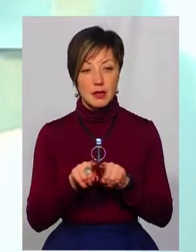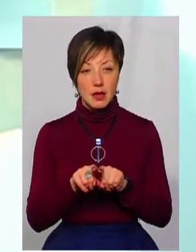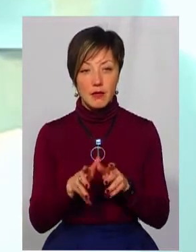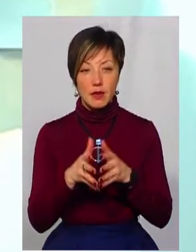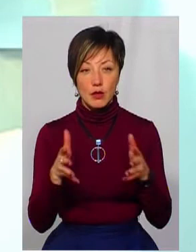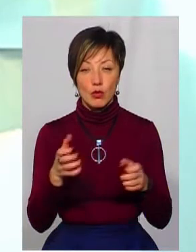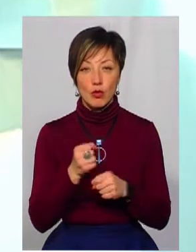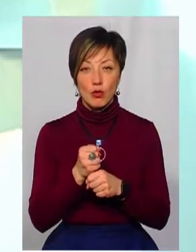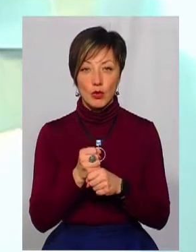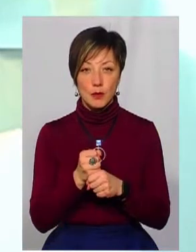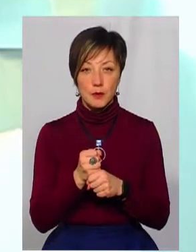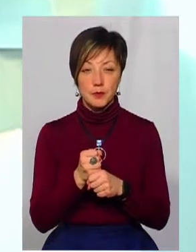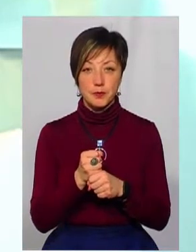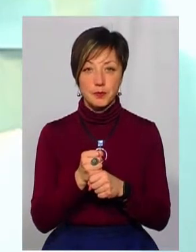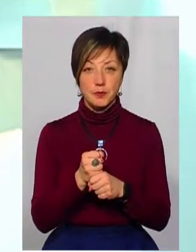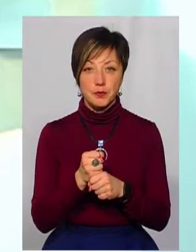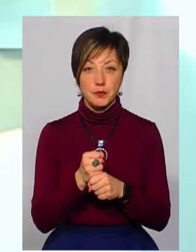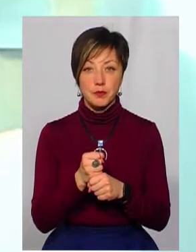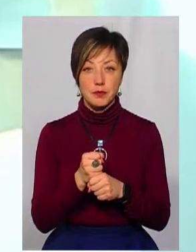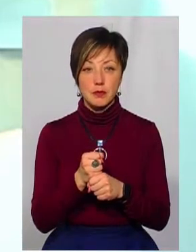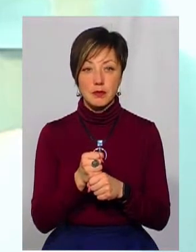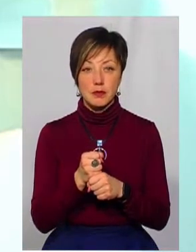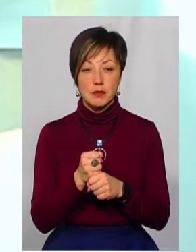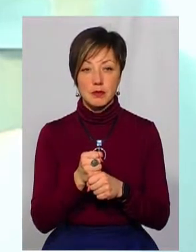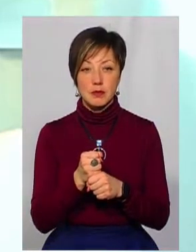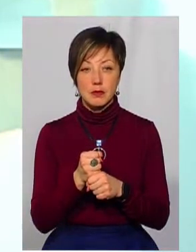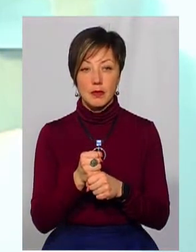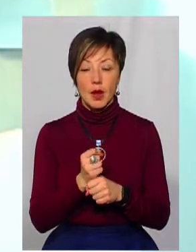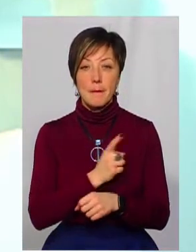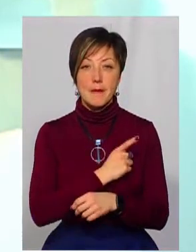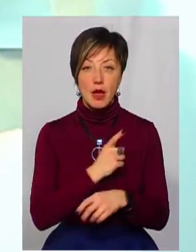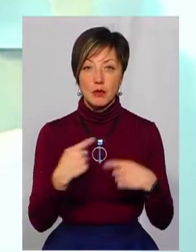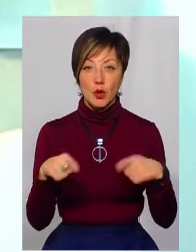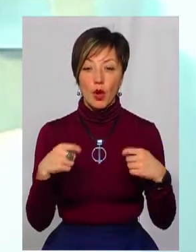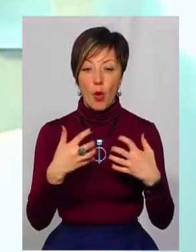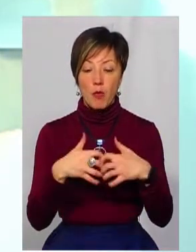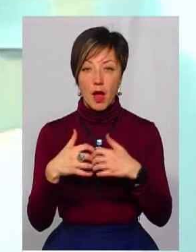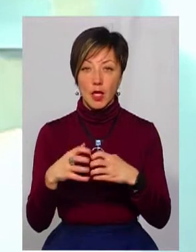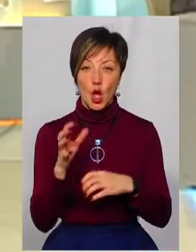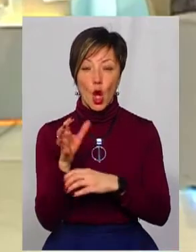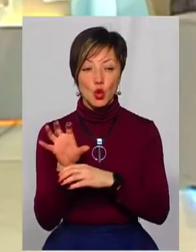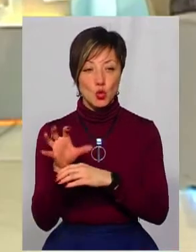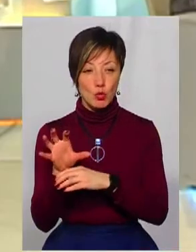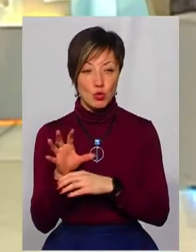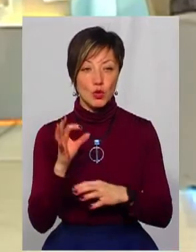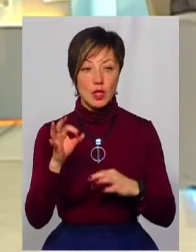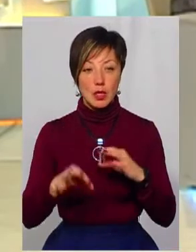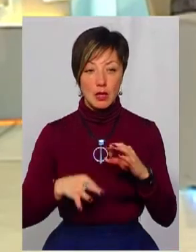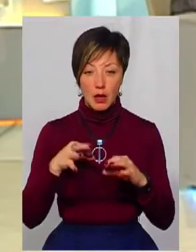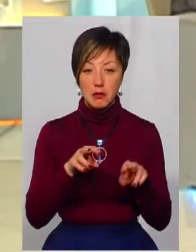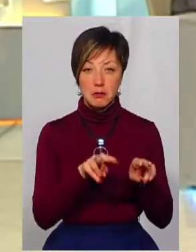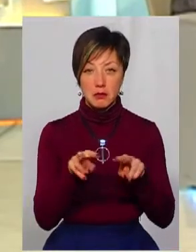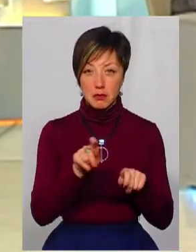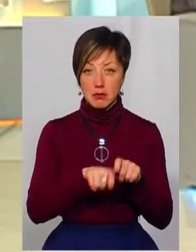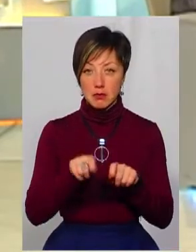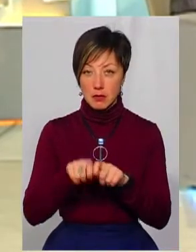дуже великі роботи по майстрах, які торгують, продають обладнання супутника. Ну, відслідковується, да, і це відслідковується